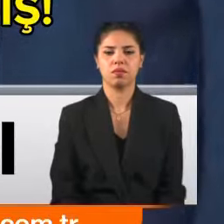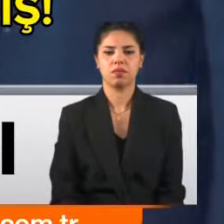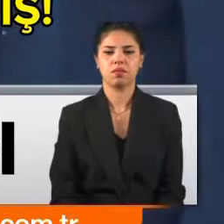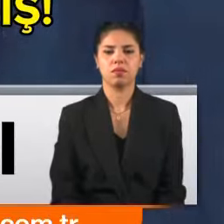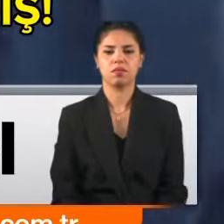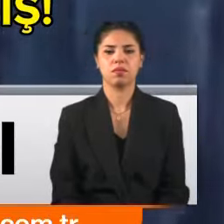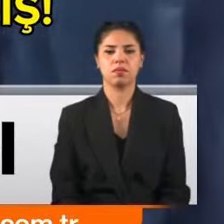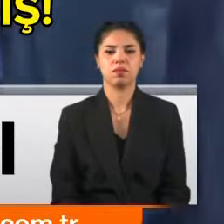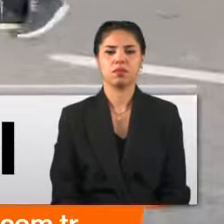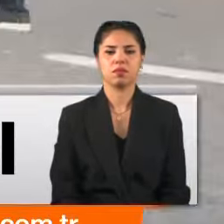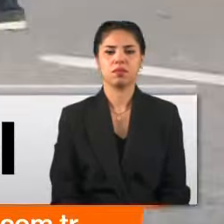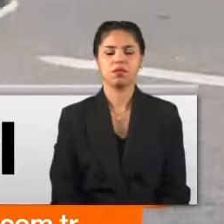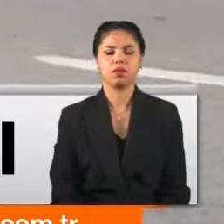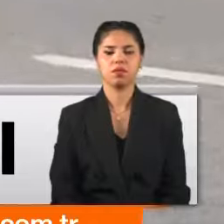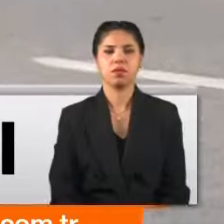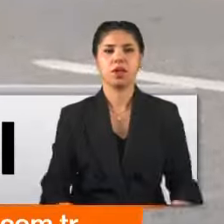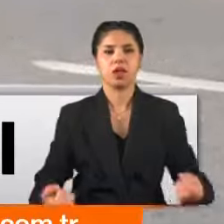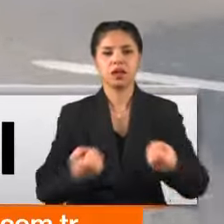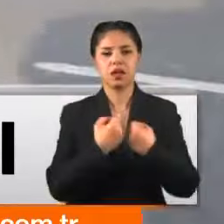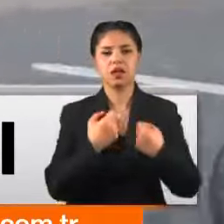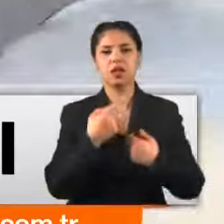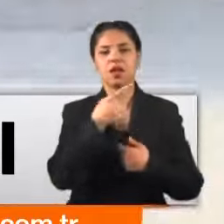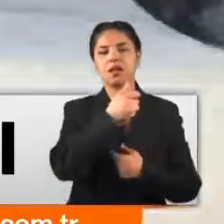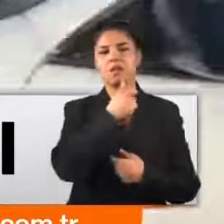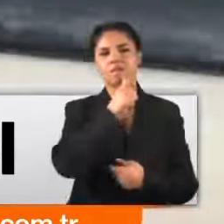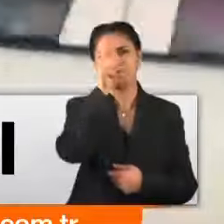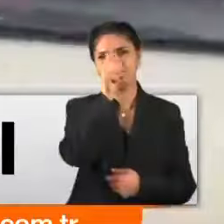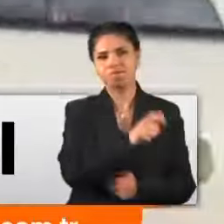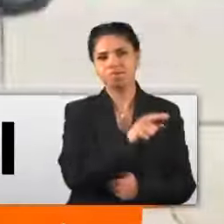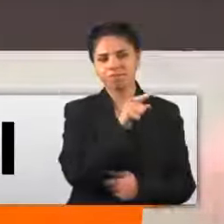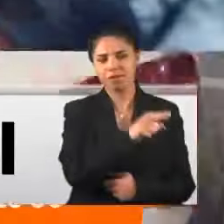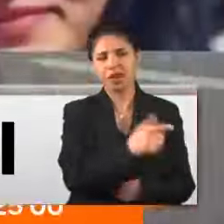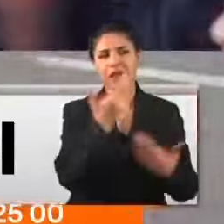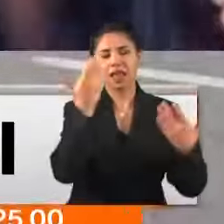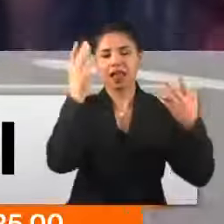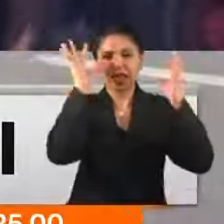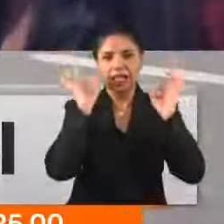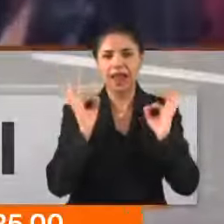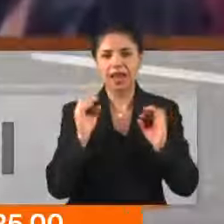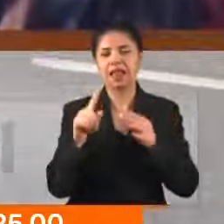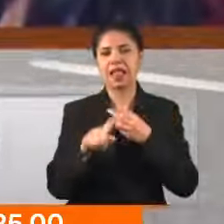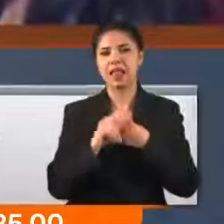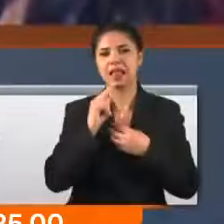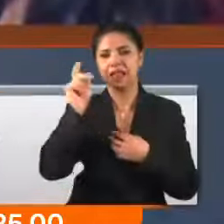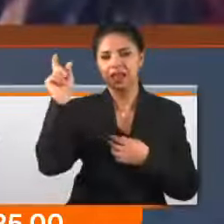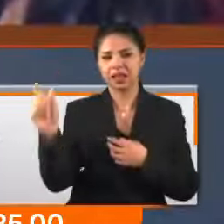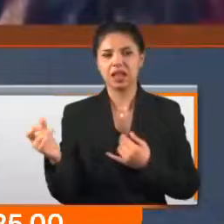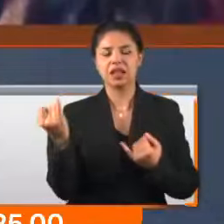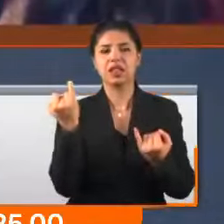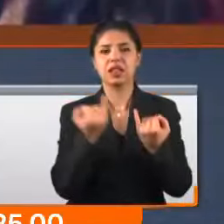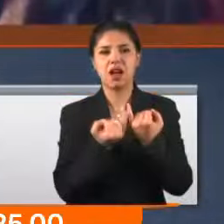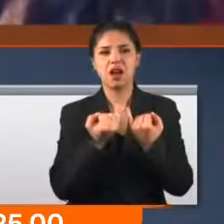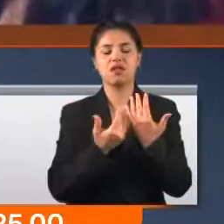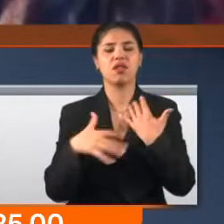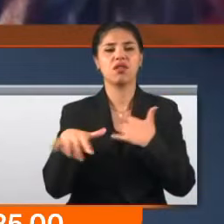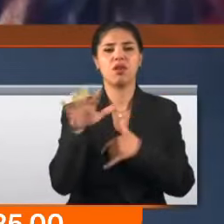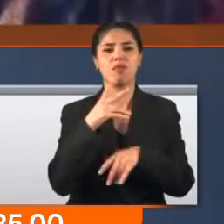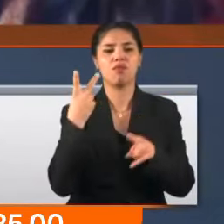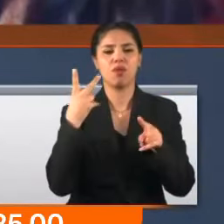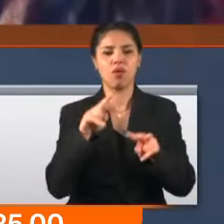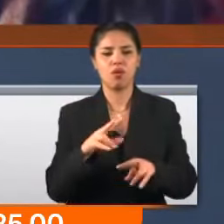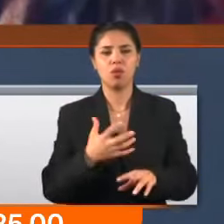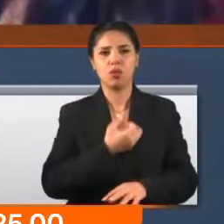metrede burada. Kazada damat adayı Metehan Aydın'la gelin adayı Esra Kartal ve kardeşi hayatını kaybetti.